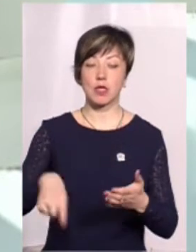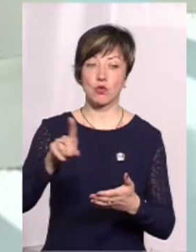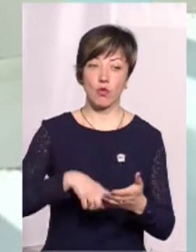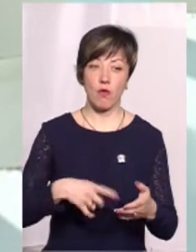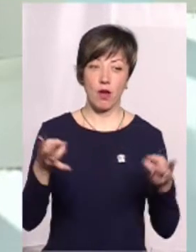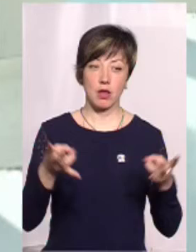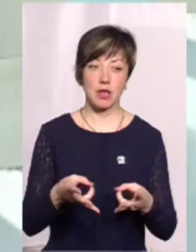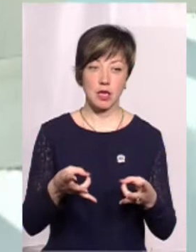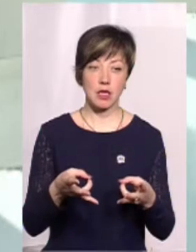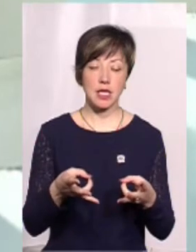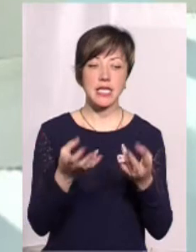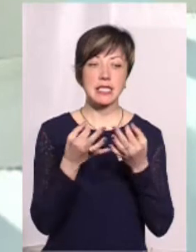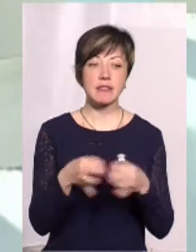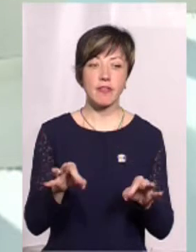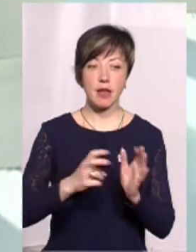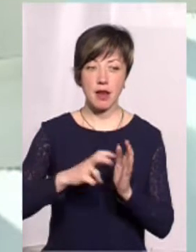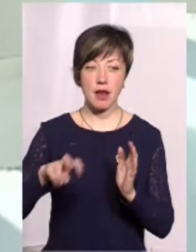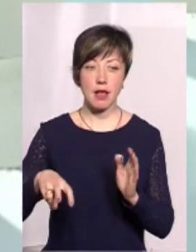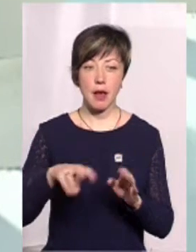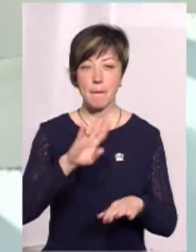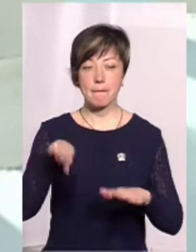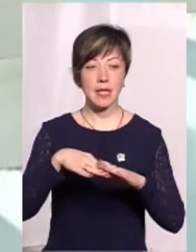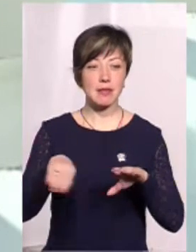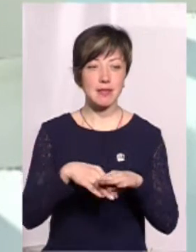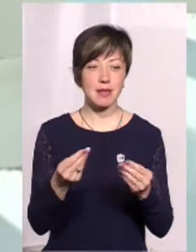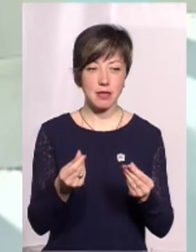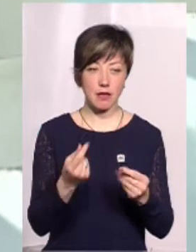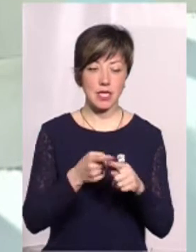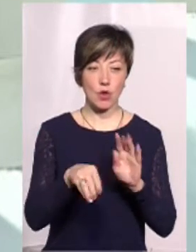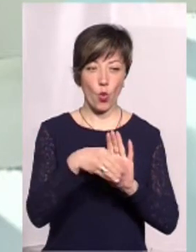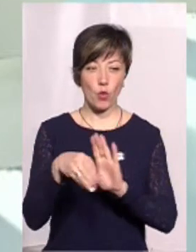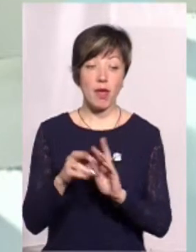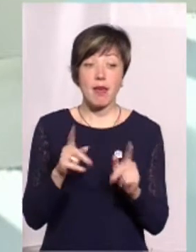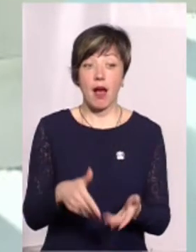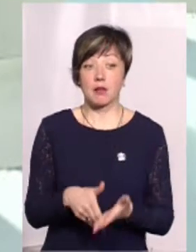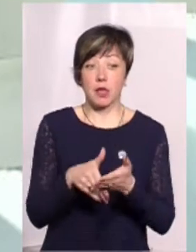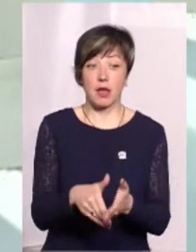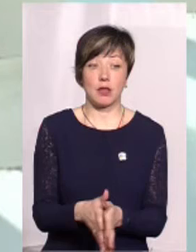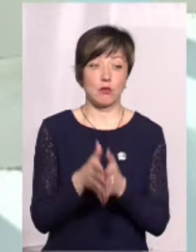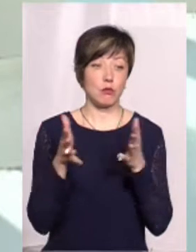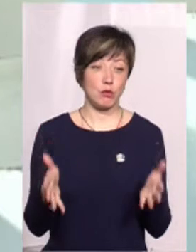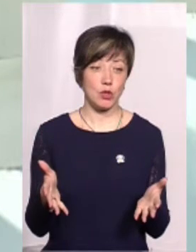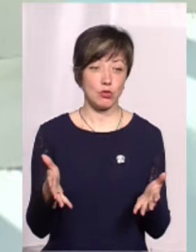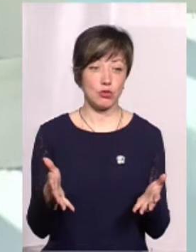скасувати звільнення під заставу за ці корупційні діяння. Як сприяти ще більше